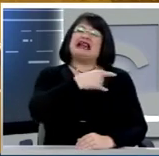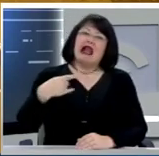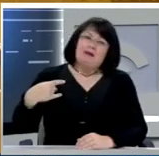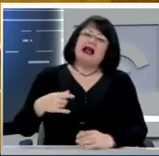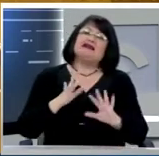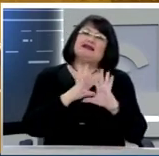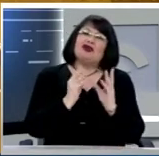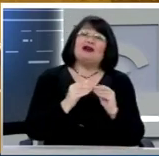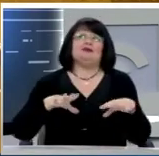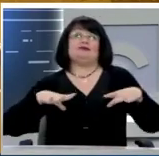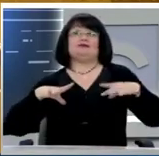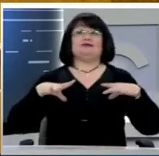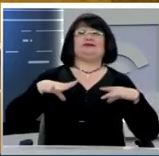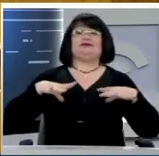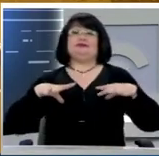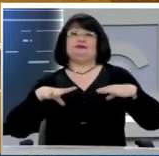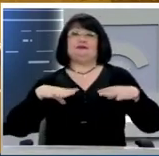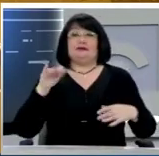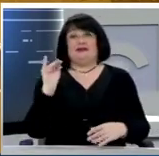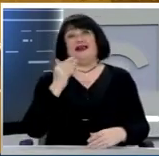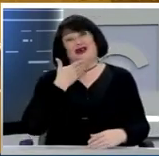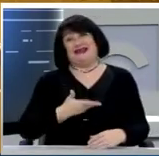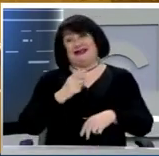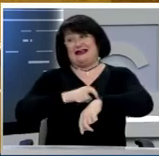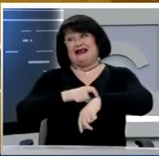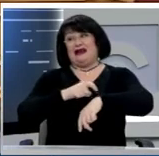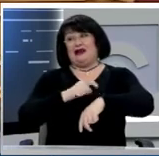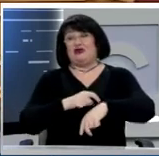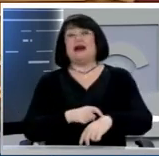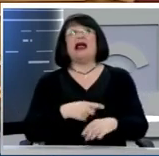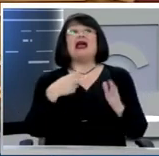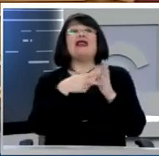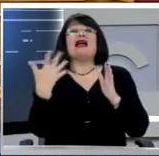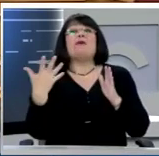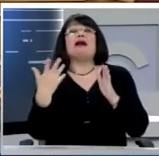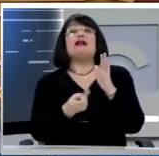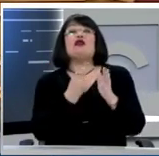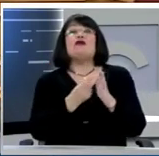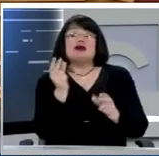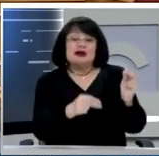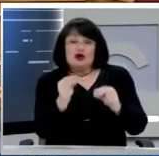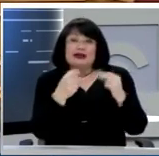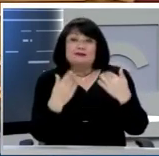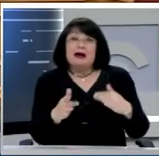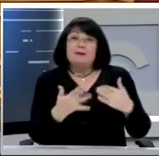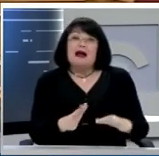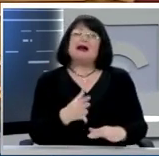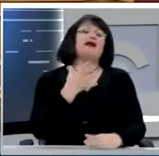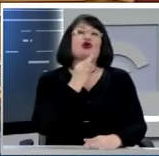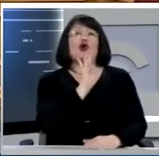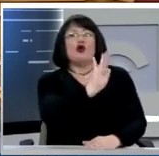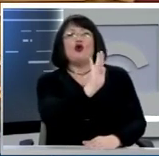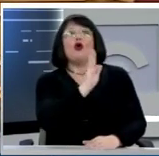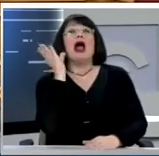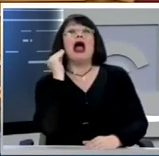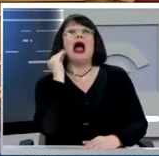όλοι. Κουνιέστε. Παρακαλώ, γιατί γίνανε δύο εκλογές το 2015. Γιατί. Και ακούστε το αυτό.